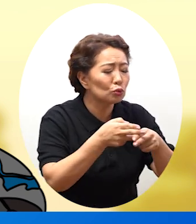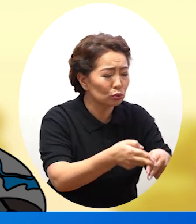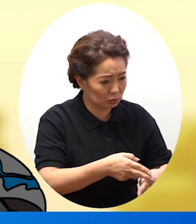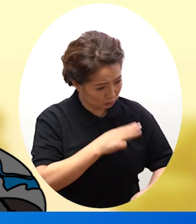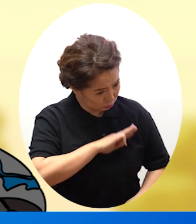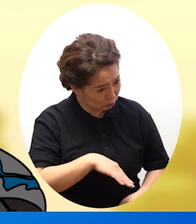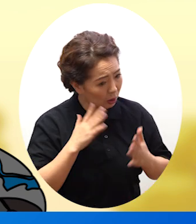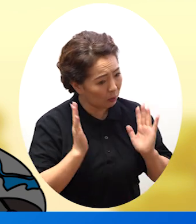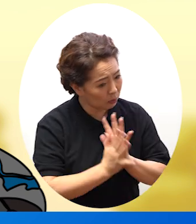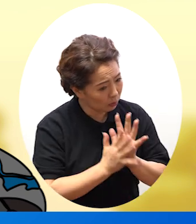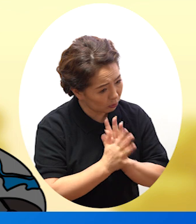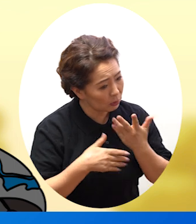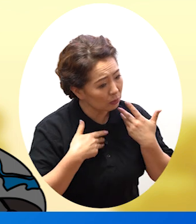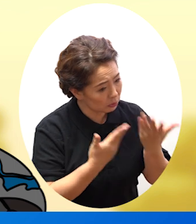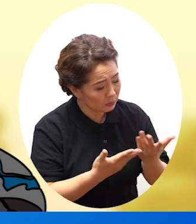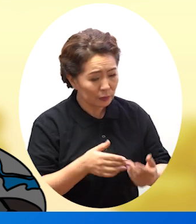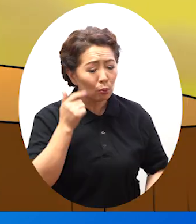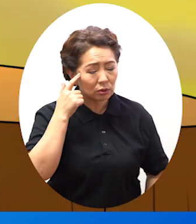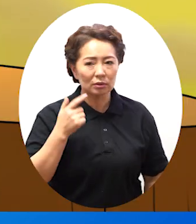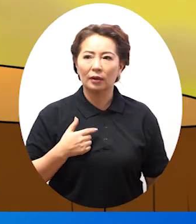дээ. Чи сайн бодоод үзтээ.